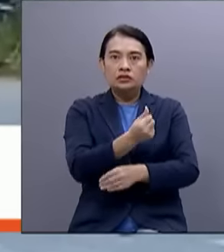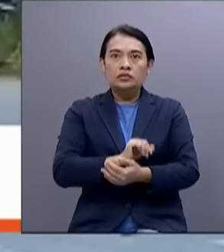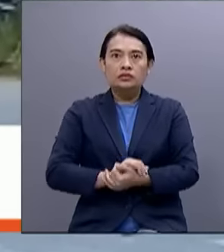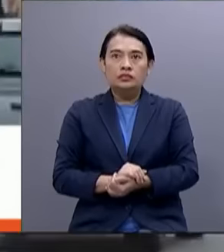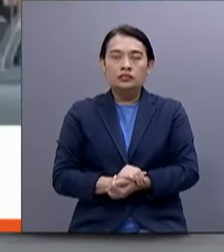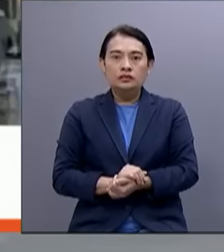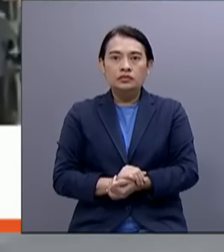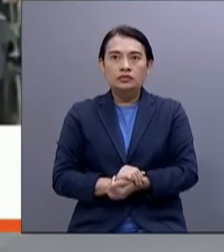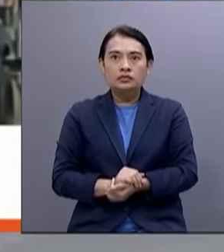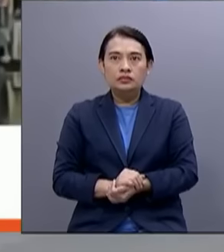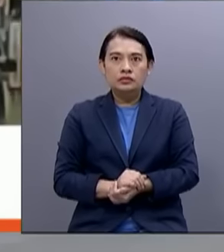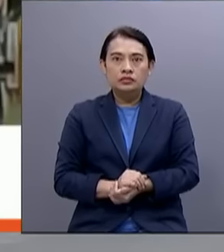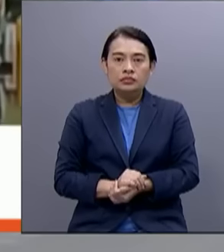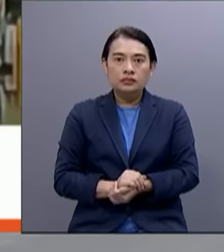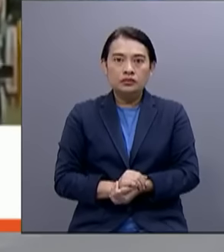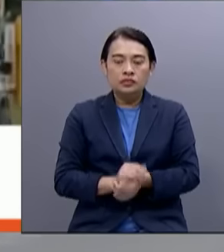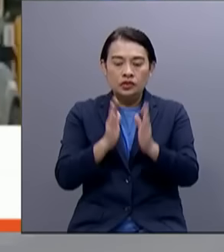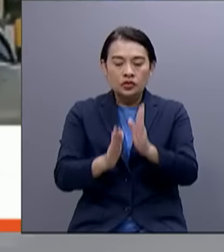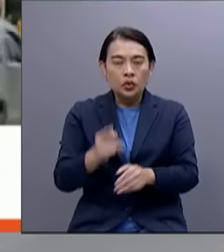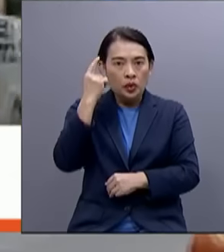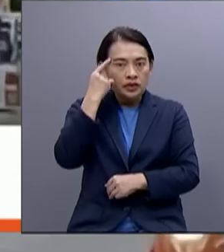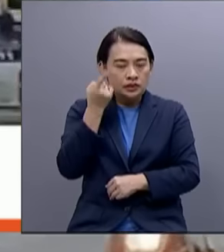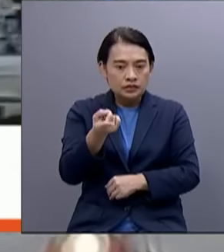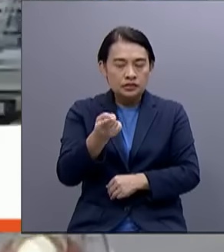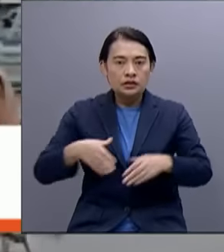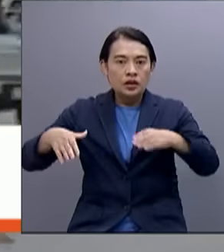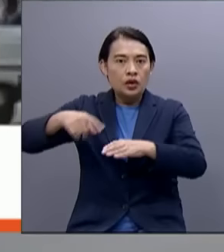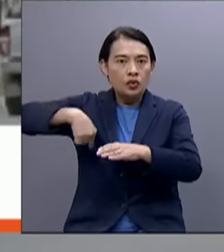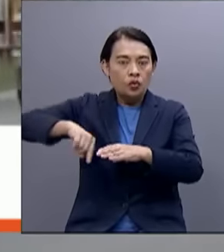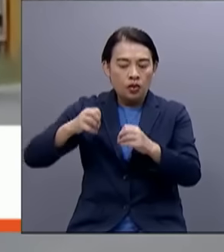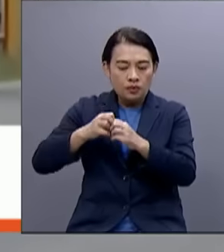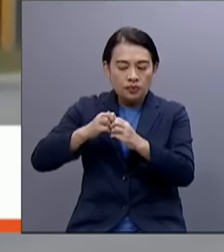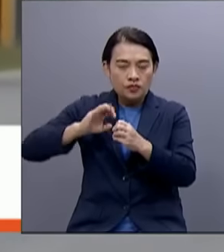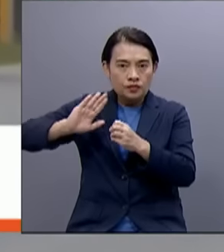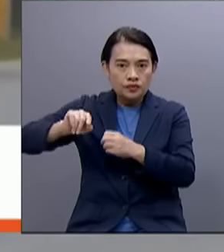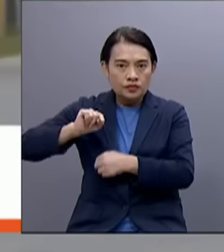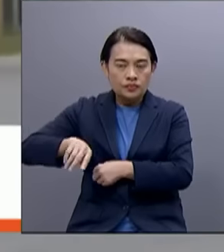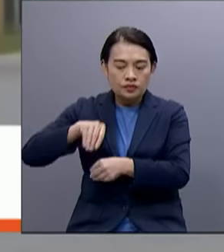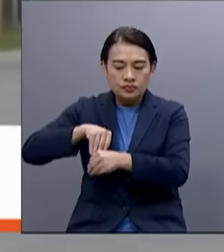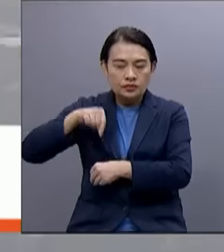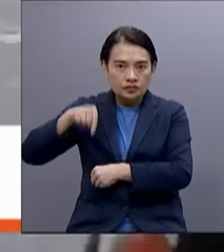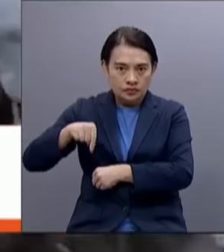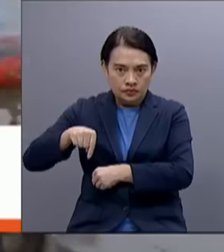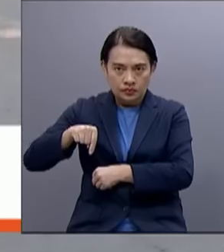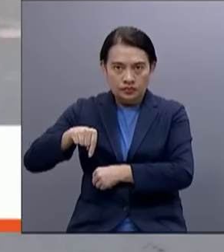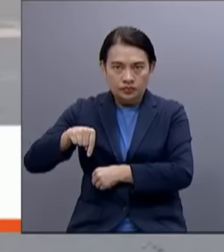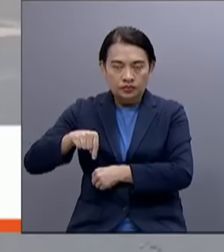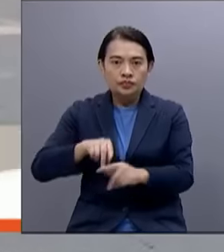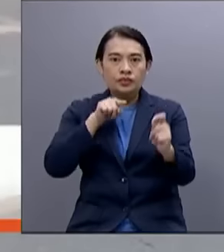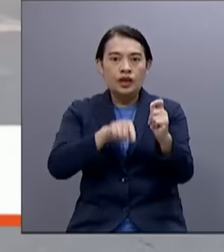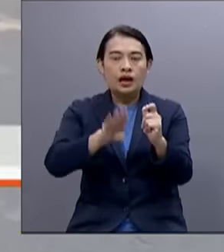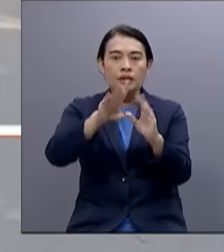เบื้องต้นเจ้าหน้าที่คาดว่าเป็นการกระทำของกลุ่มก่อความไม่สงบที่เคลื่อนไหวอยู่ในพื้นที่อำเภอบันนังสตาแล้วก็อำเภอทานโต